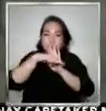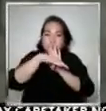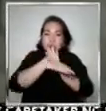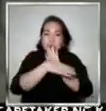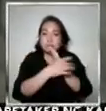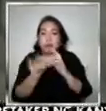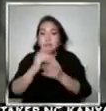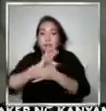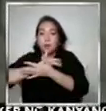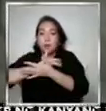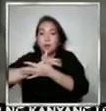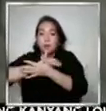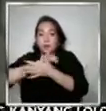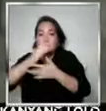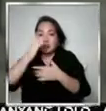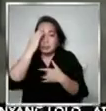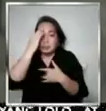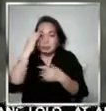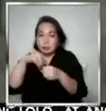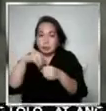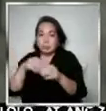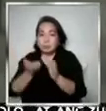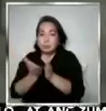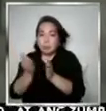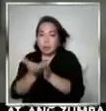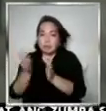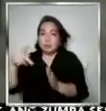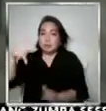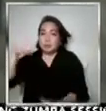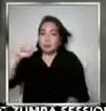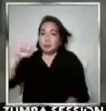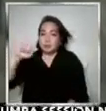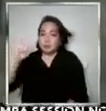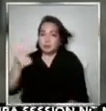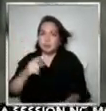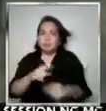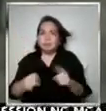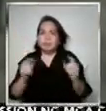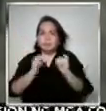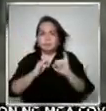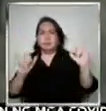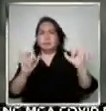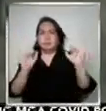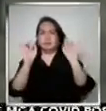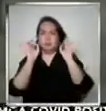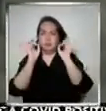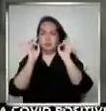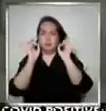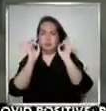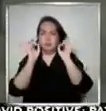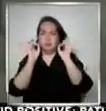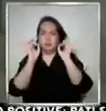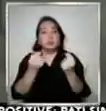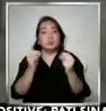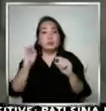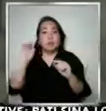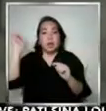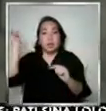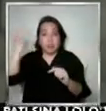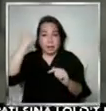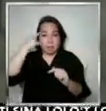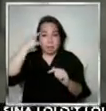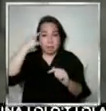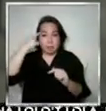kung gaano pa rin kadelikado ang sakit, lalo pat hindi naman natin nakikita ang coronavirus. Kaya ang Pasig government tuloy pa rin sa kapag-develop